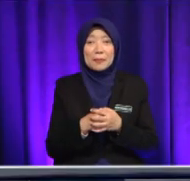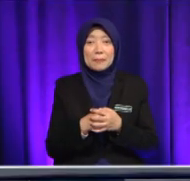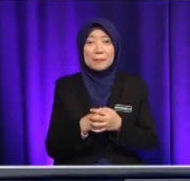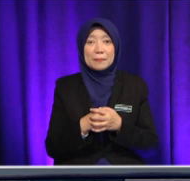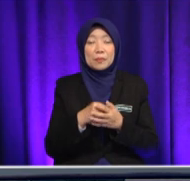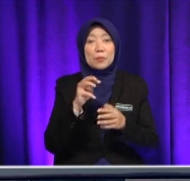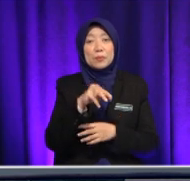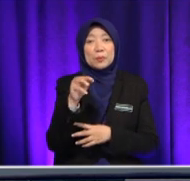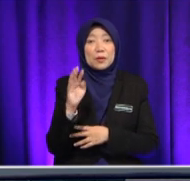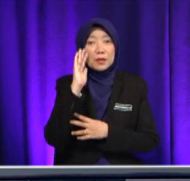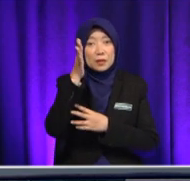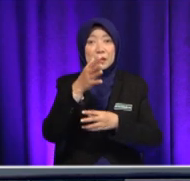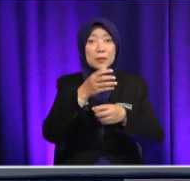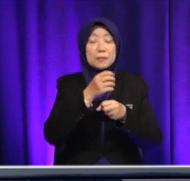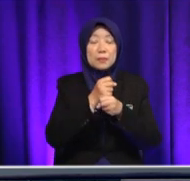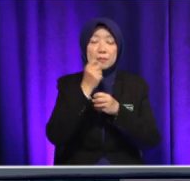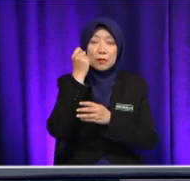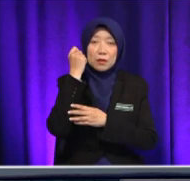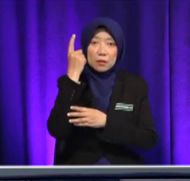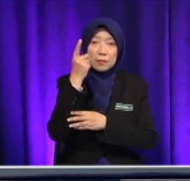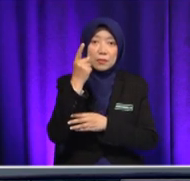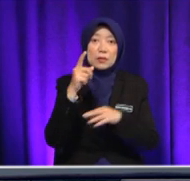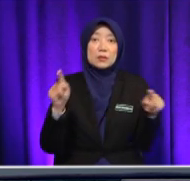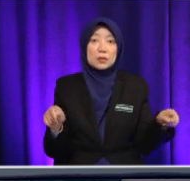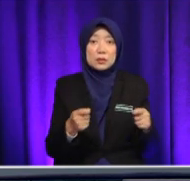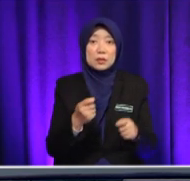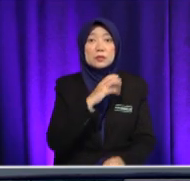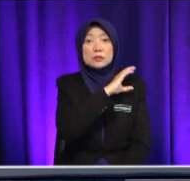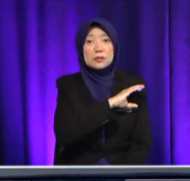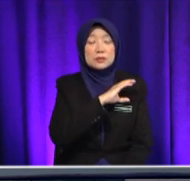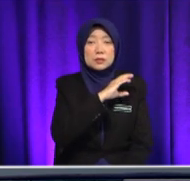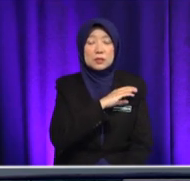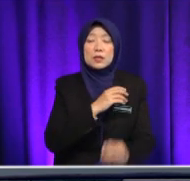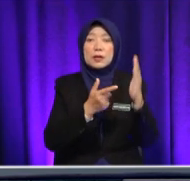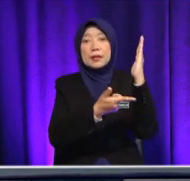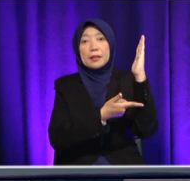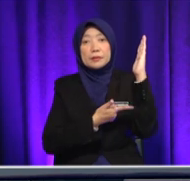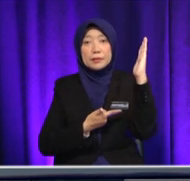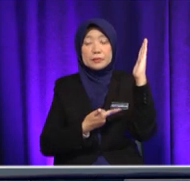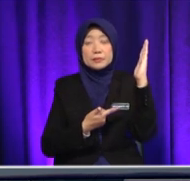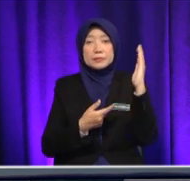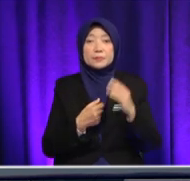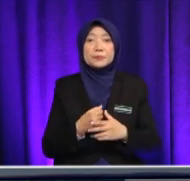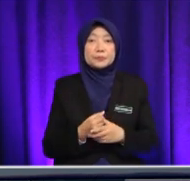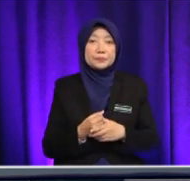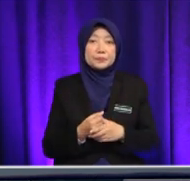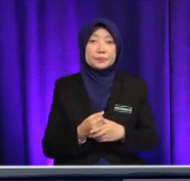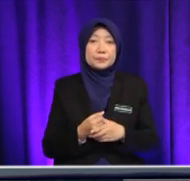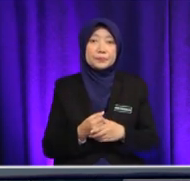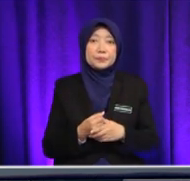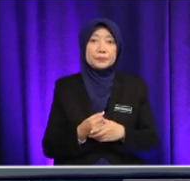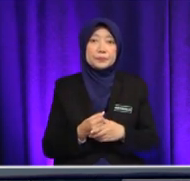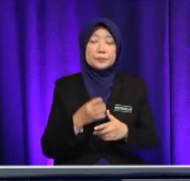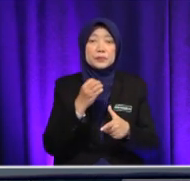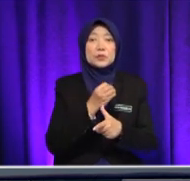ciri tindakan asid dan alkali terhadap latex ataupun getah asli. Okey. Ataupun